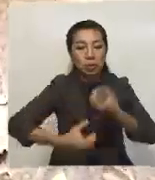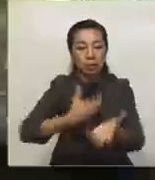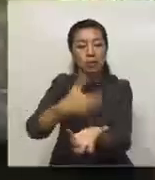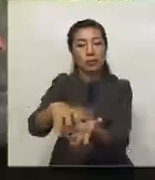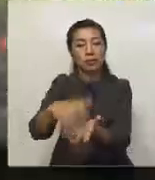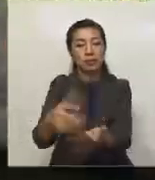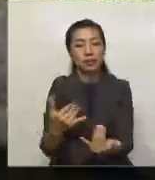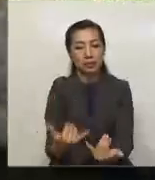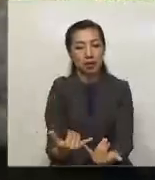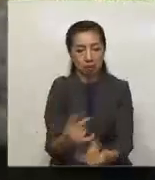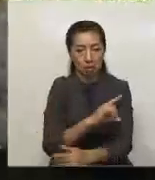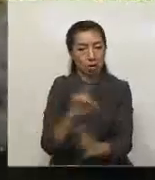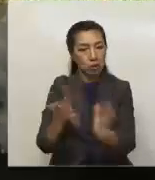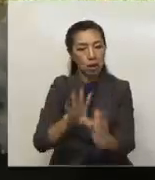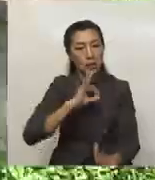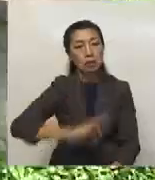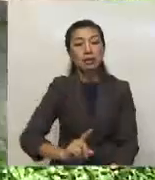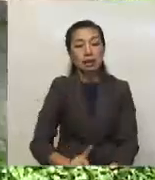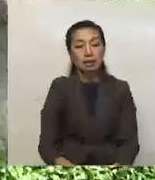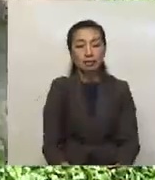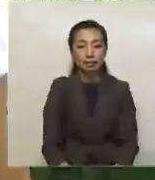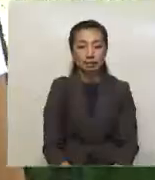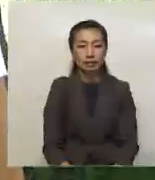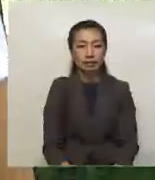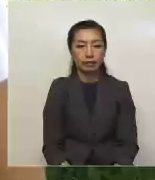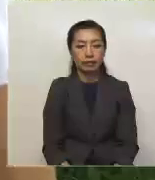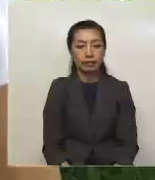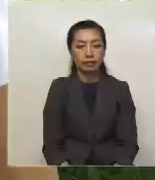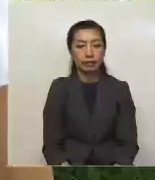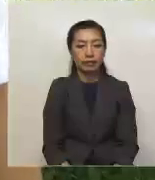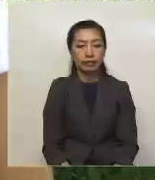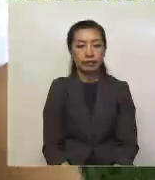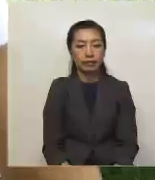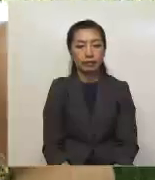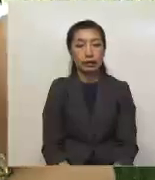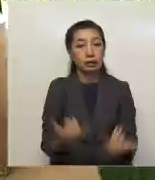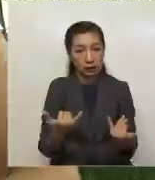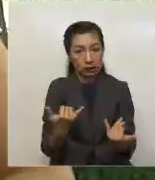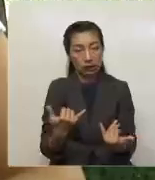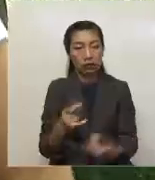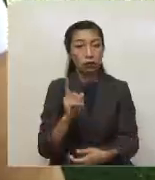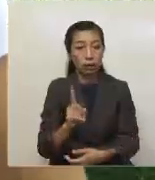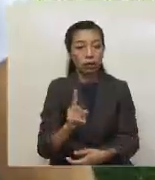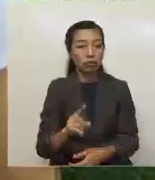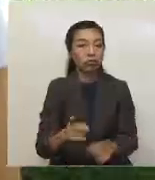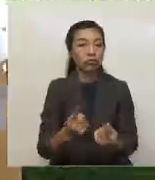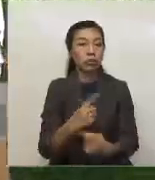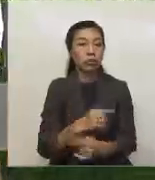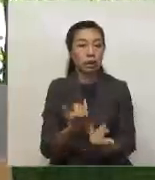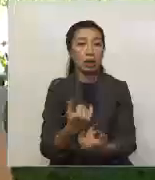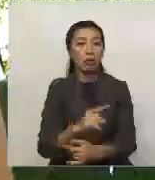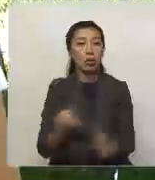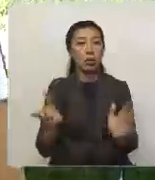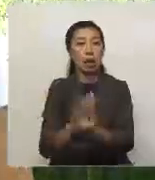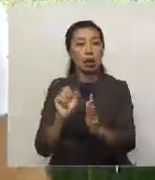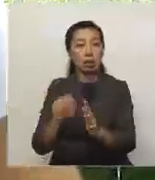มสวนสัตว์วันสุดท้ายกันค่ะ ก็จริงๆที่วันนี้ก็เป็นวันสุดท้ายถูกไหมคะก่อนที่สวนสัตว์จะ